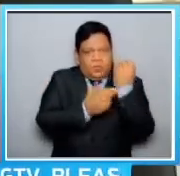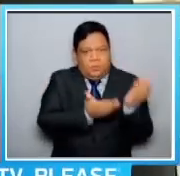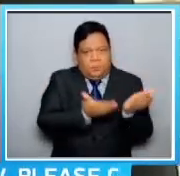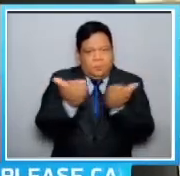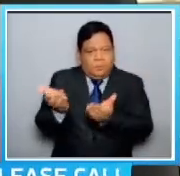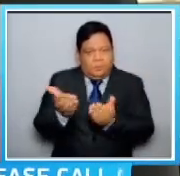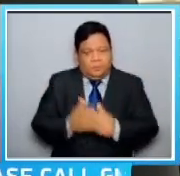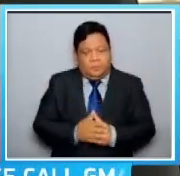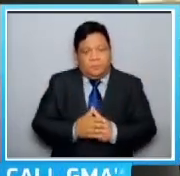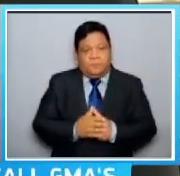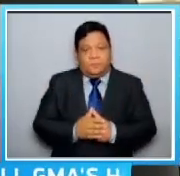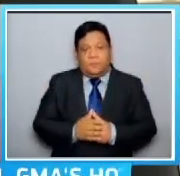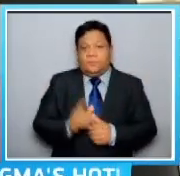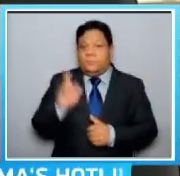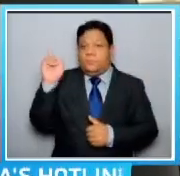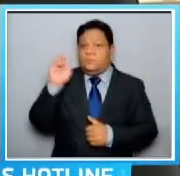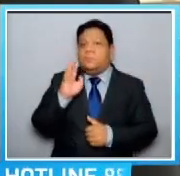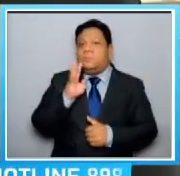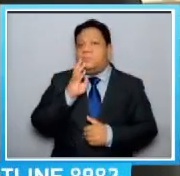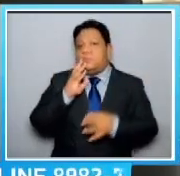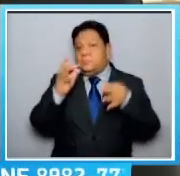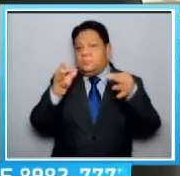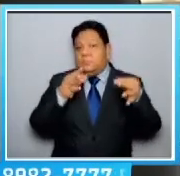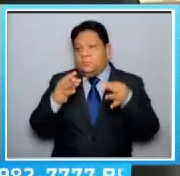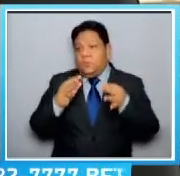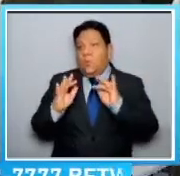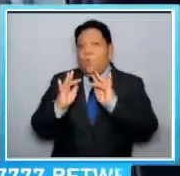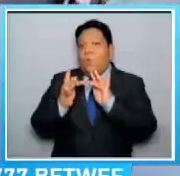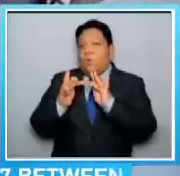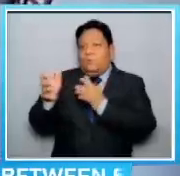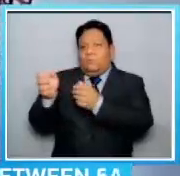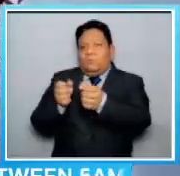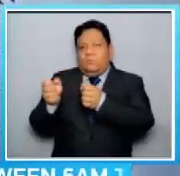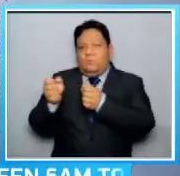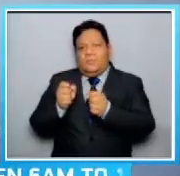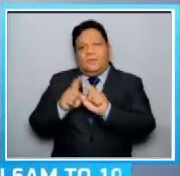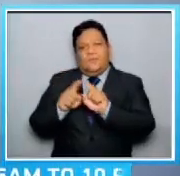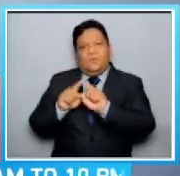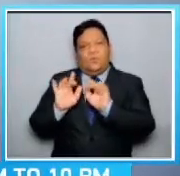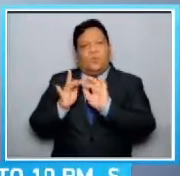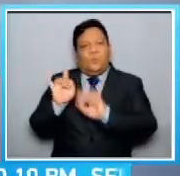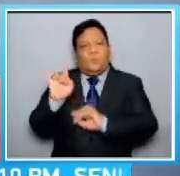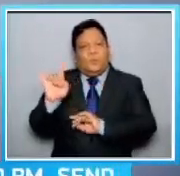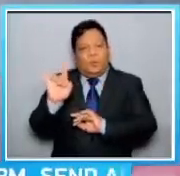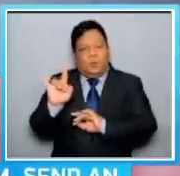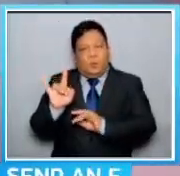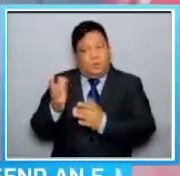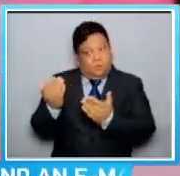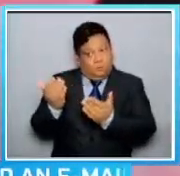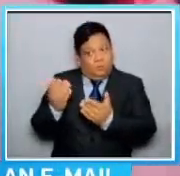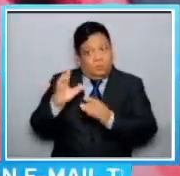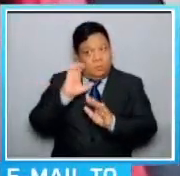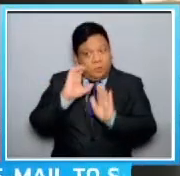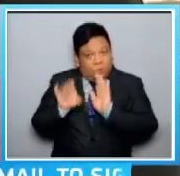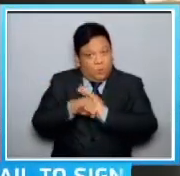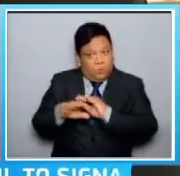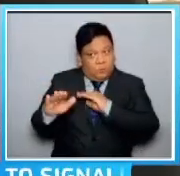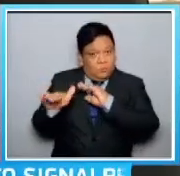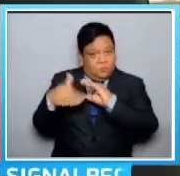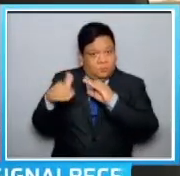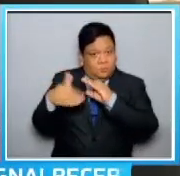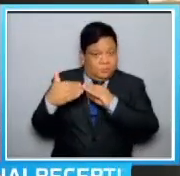sila ng mga batang babae online using social platforms. Hinihingian nila ng pictures itong mga nire-recruit nila. And